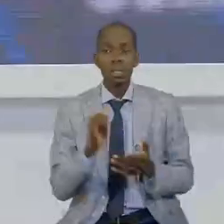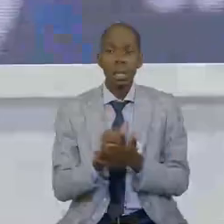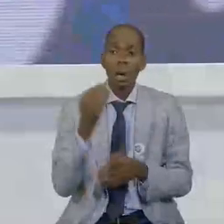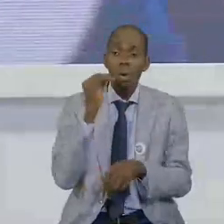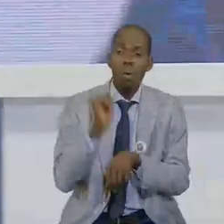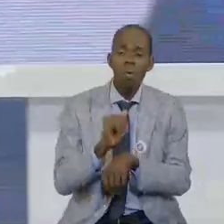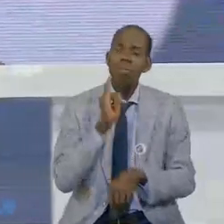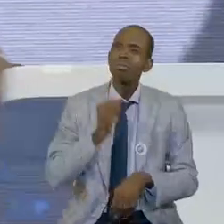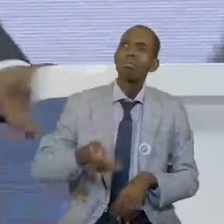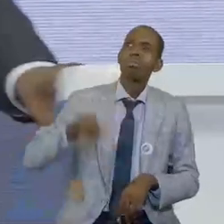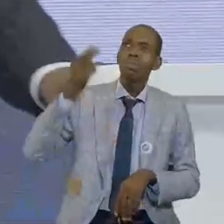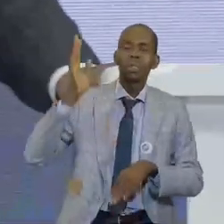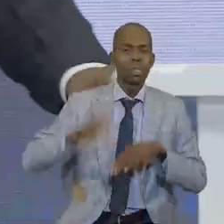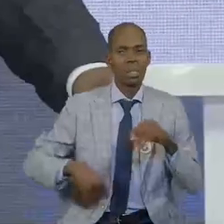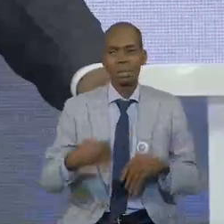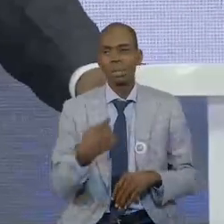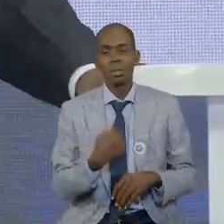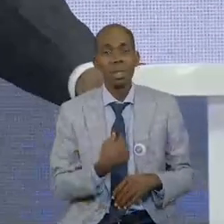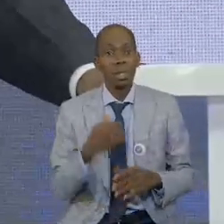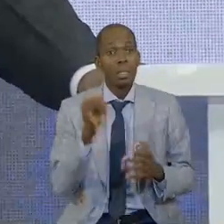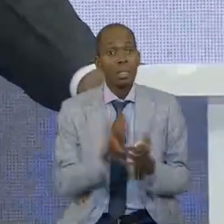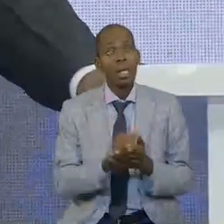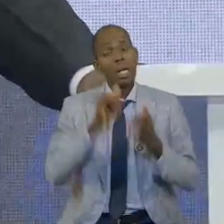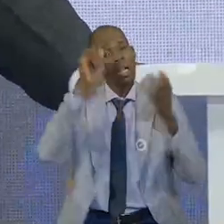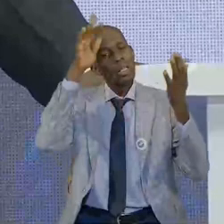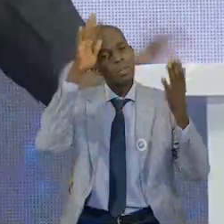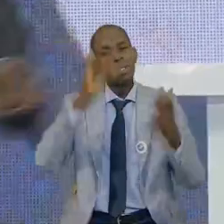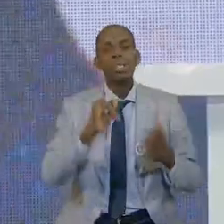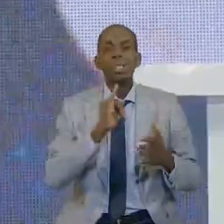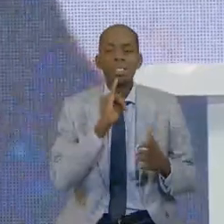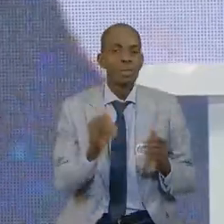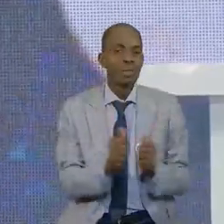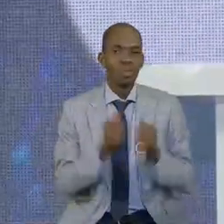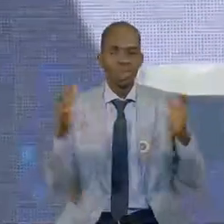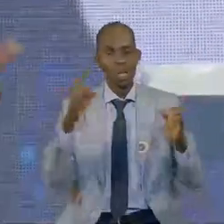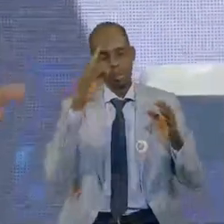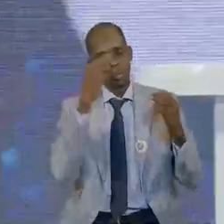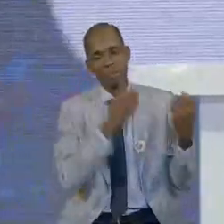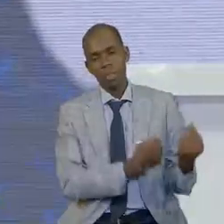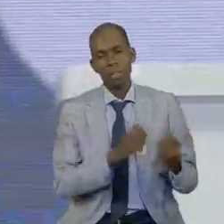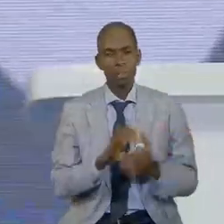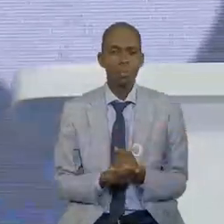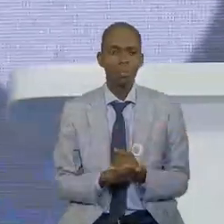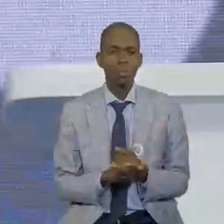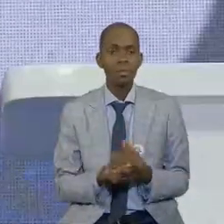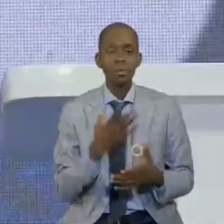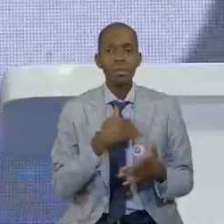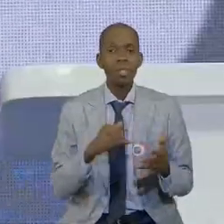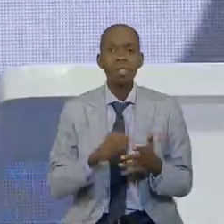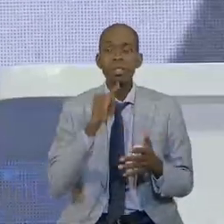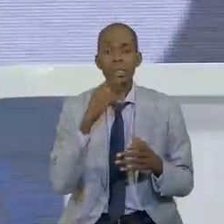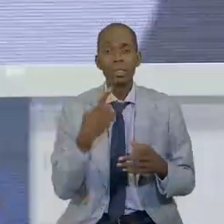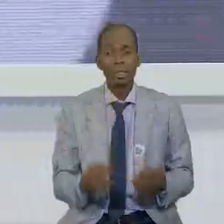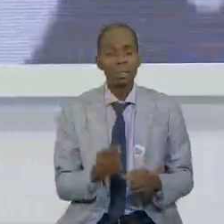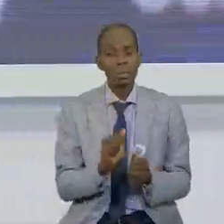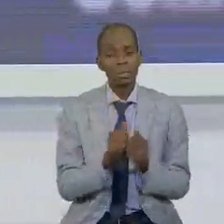beyond Cette me. Responsabilité me dépasse. That expectation is faithless. Cette attente est incrédule. And it is the faithless